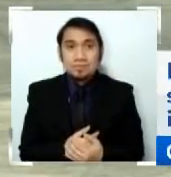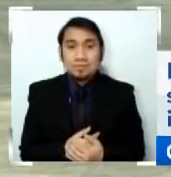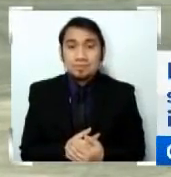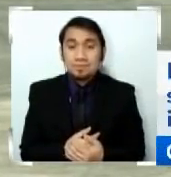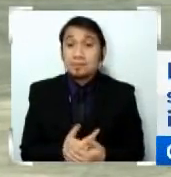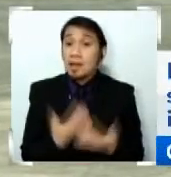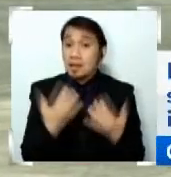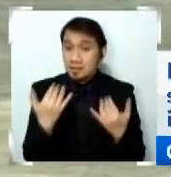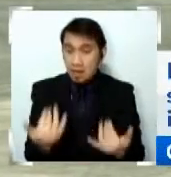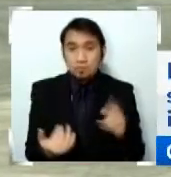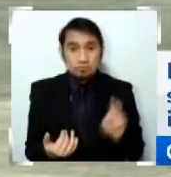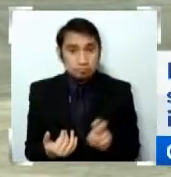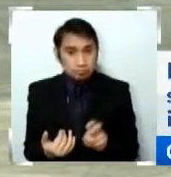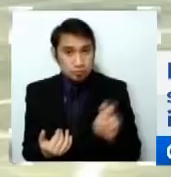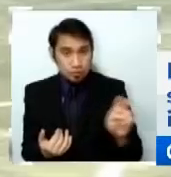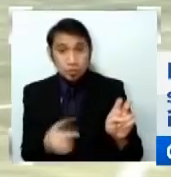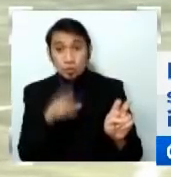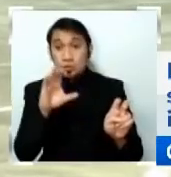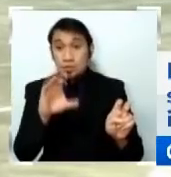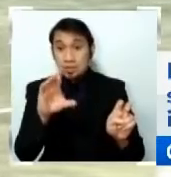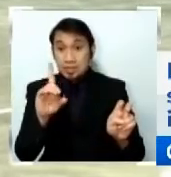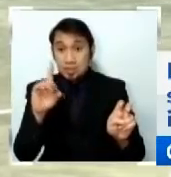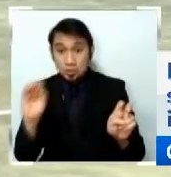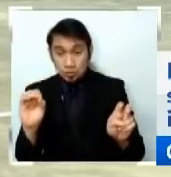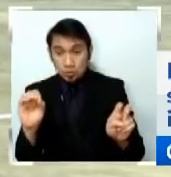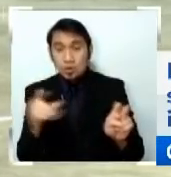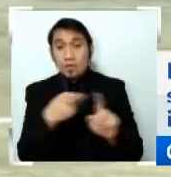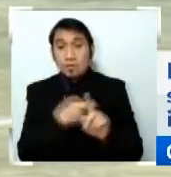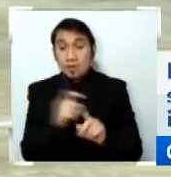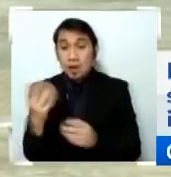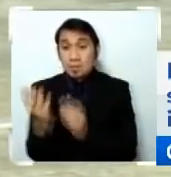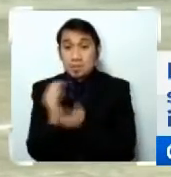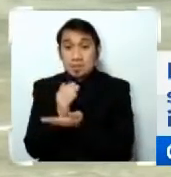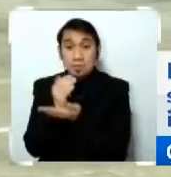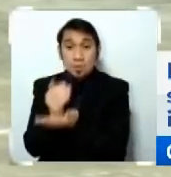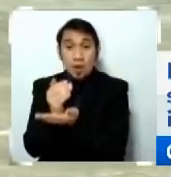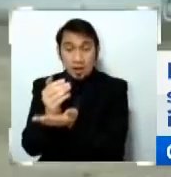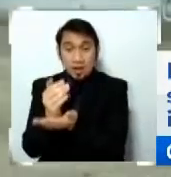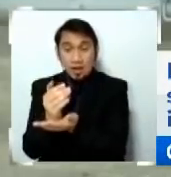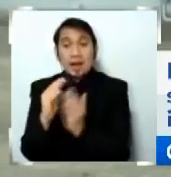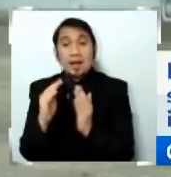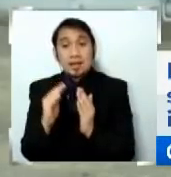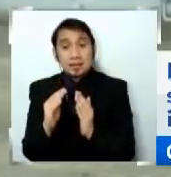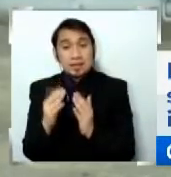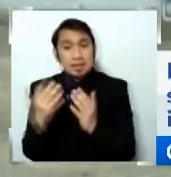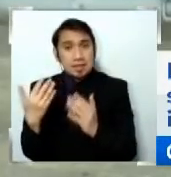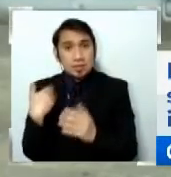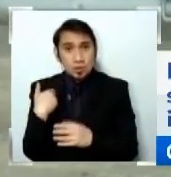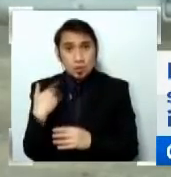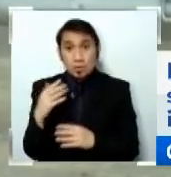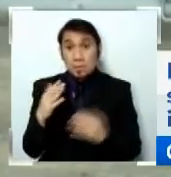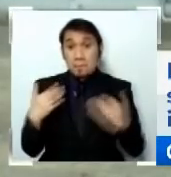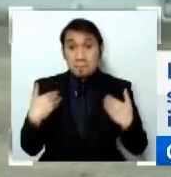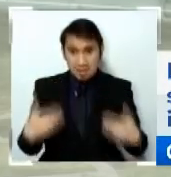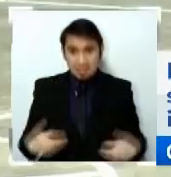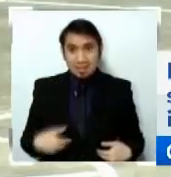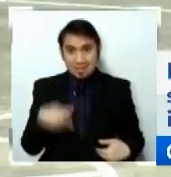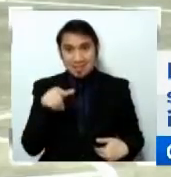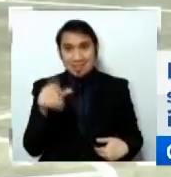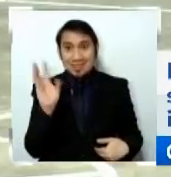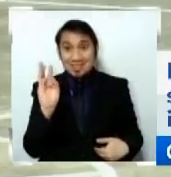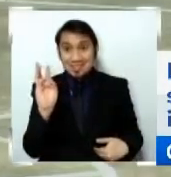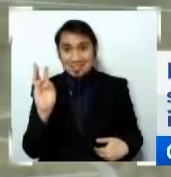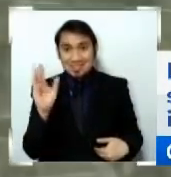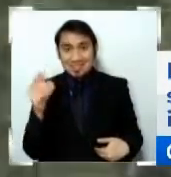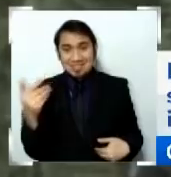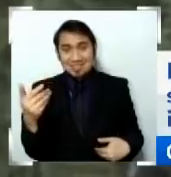Ibinyahin naman pa Cagayan de Oro City mula sa Zamboanga City ang labi ng anim sa mga sundalong nasawi sa plane crash. Binigyan